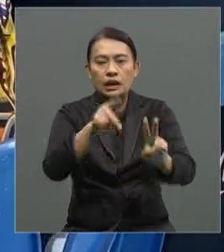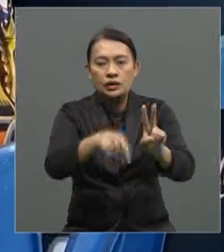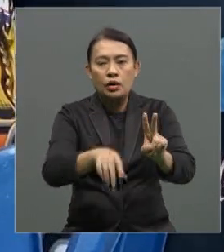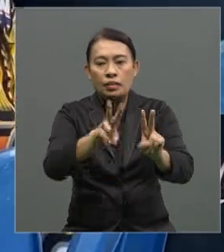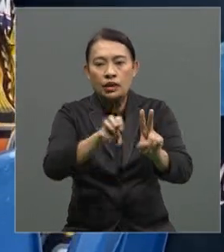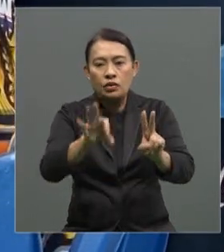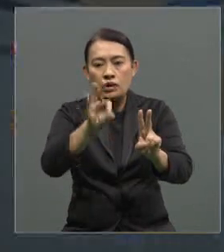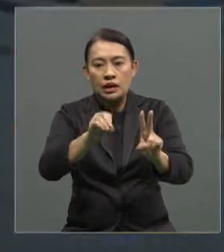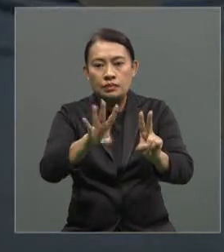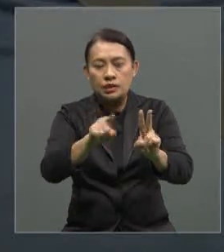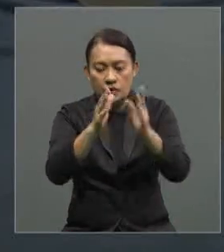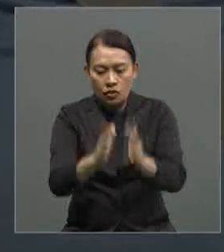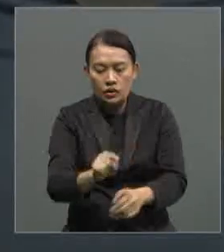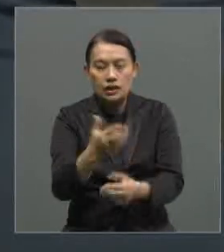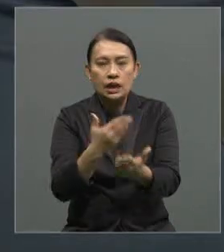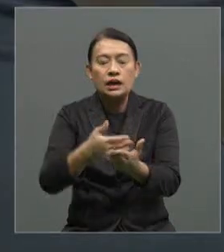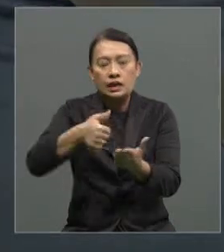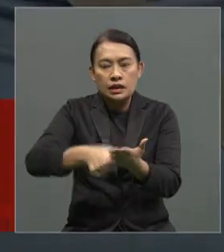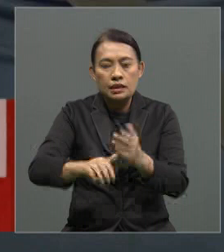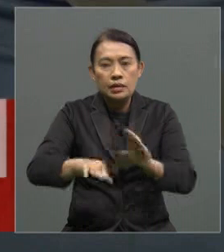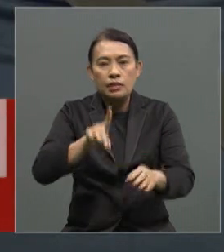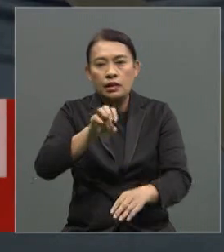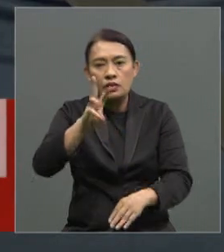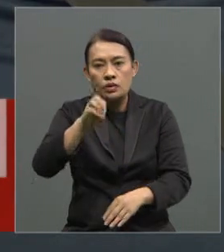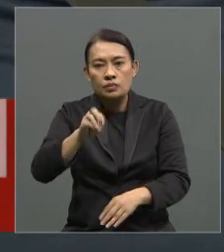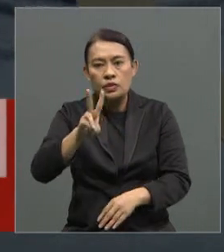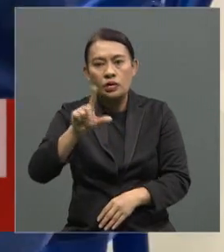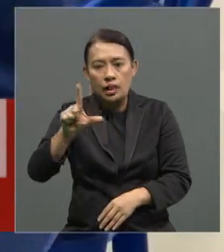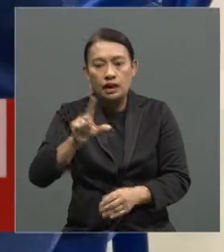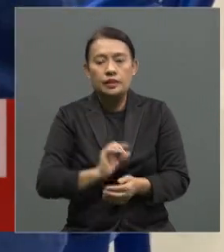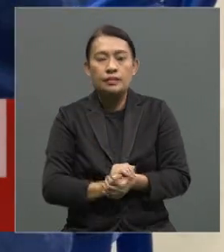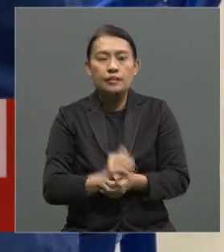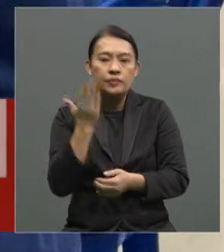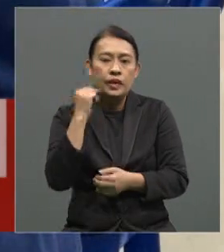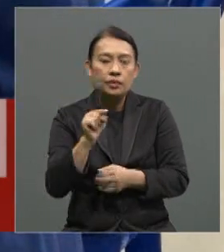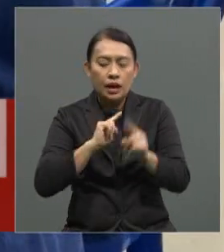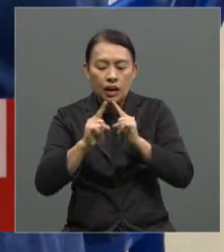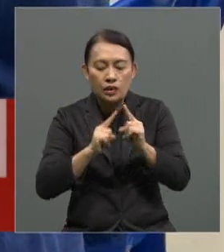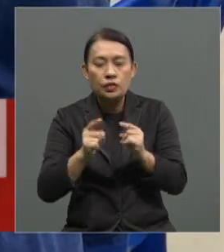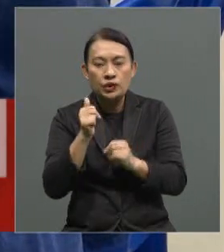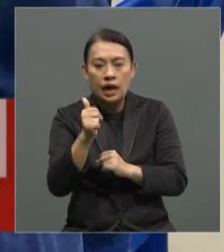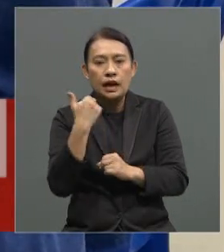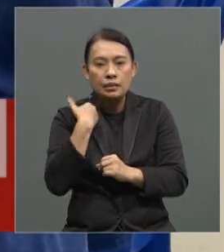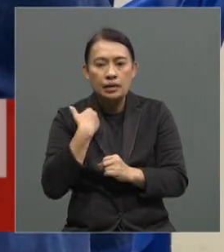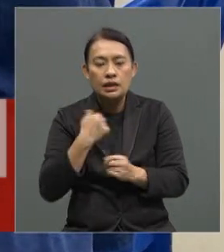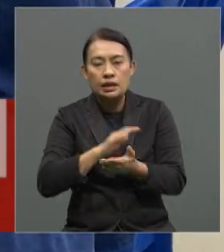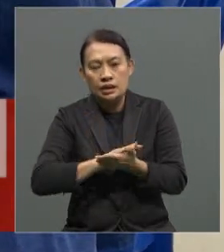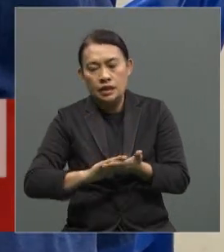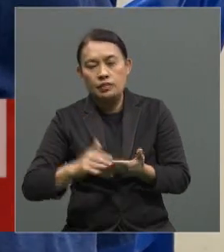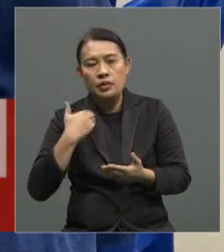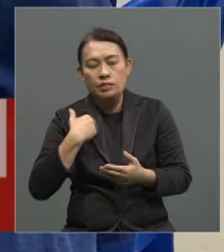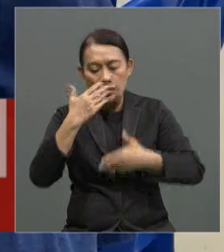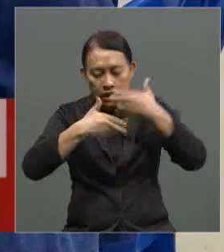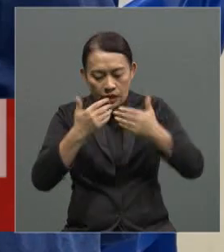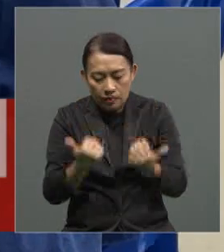2,694 รายนะครับถ้าคิดเป็นมูลหนี้นะครับ 162ล้านบาทที่ผ่านมาก็มีการไกล่เกลี่ยได้แล้วบางส่วนนะครับและในการจัดกิจกรรม